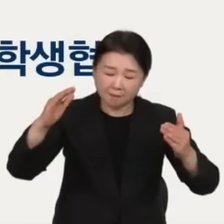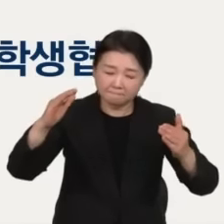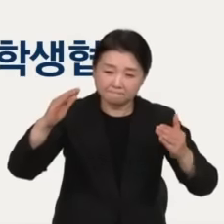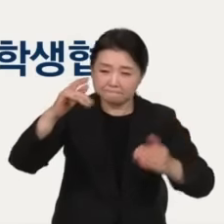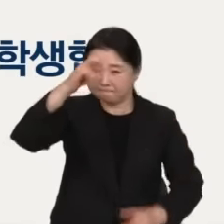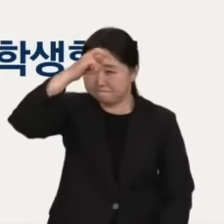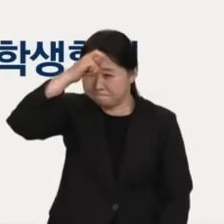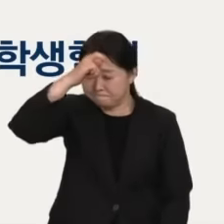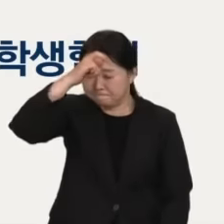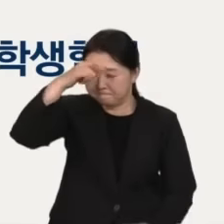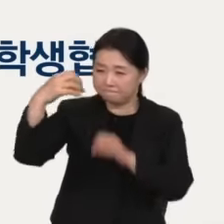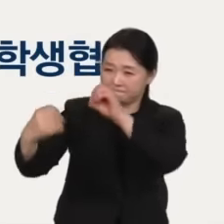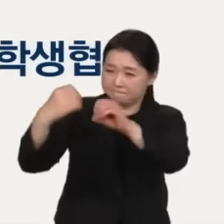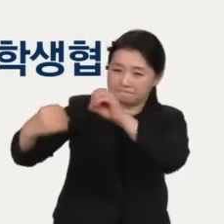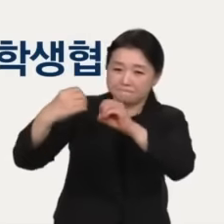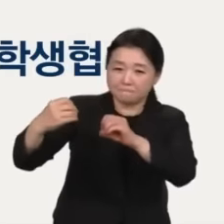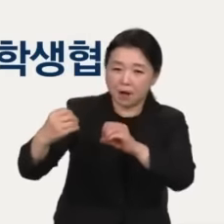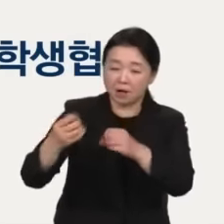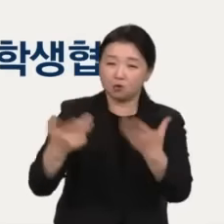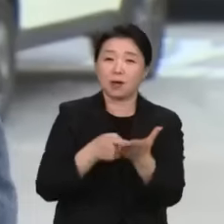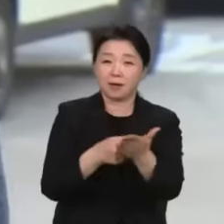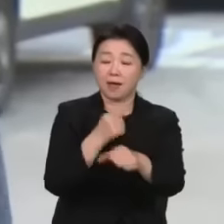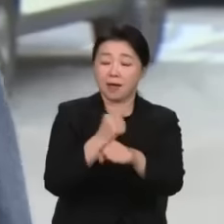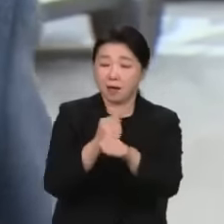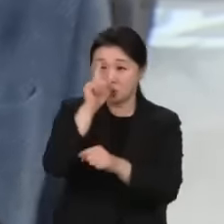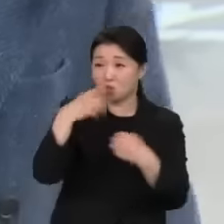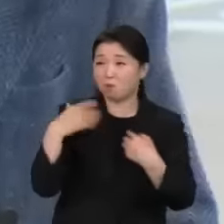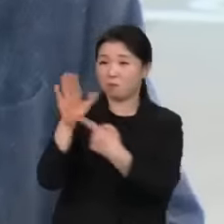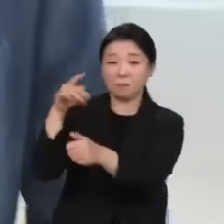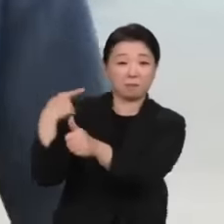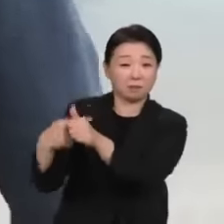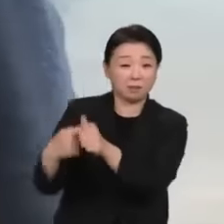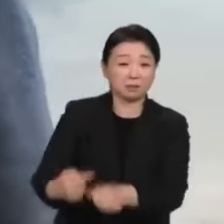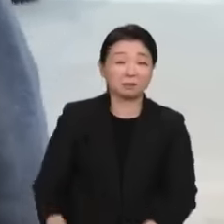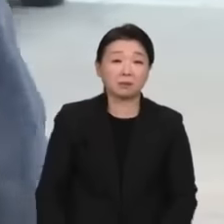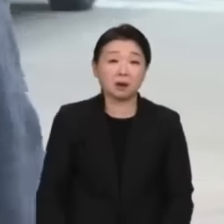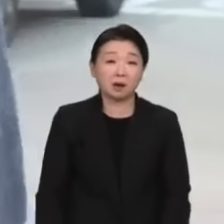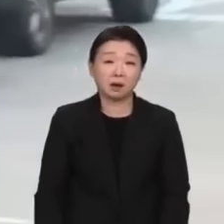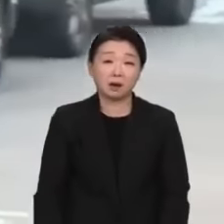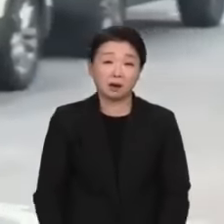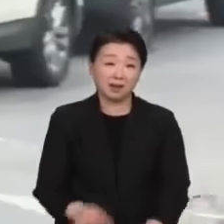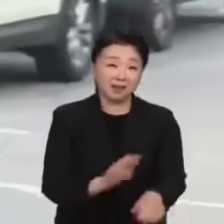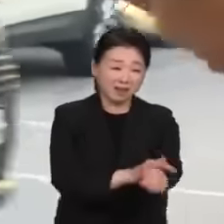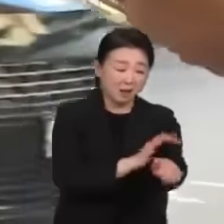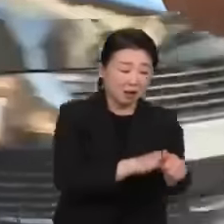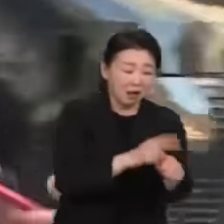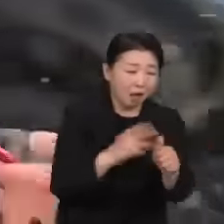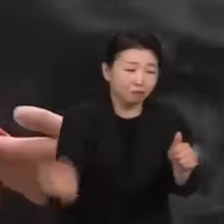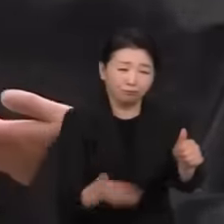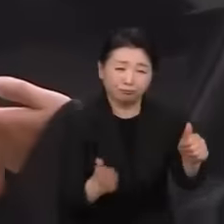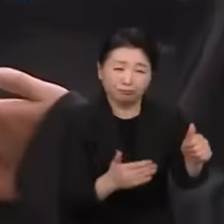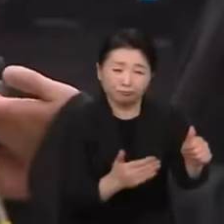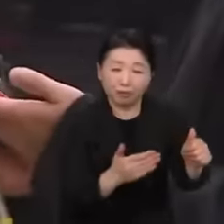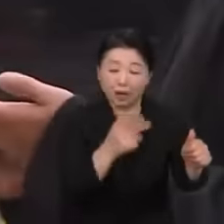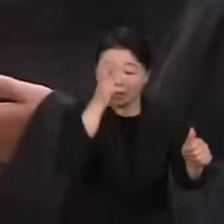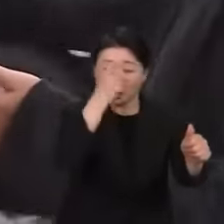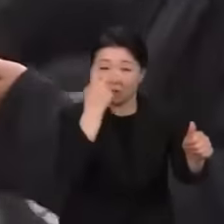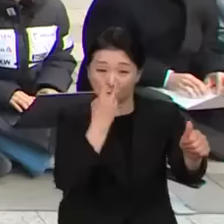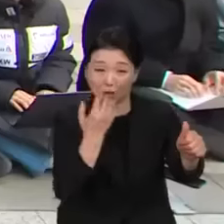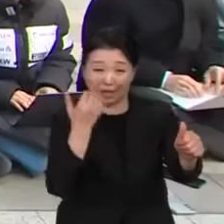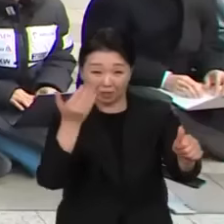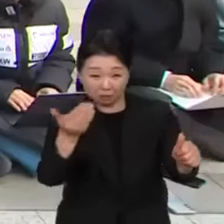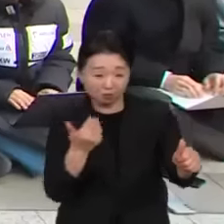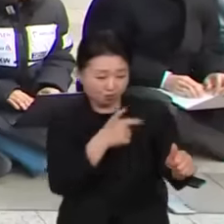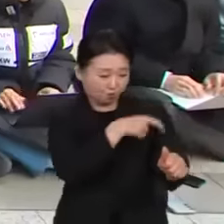강력히 요구할 것이라며 정부 발표를 비판했습니다. 전공의들의 집단행동을 부추겼다는 혐의로 경찰 조사를 받는 의협의 한